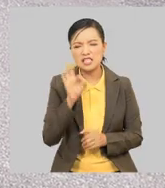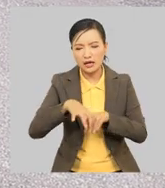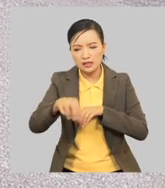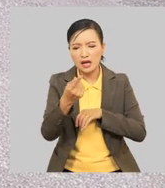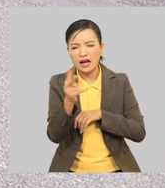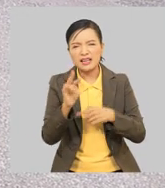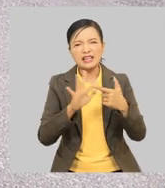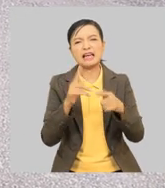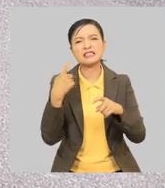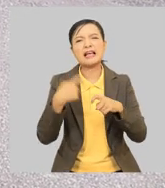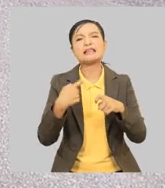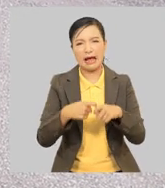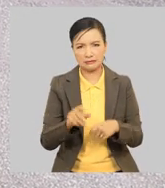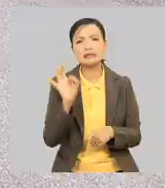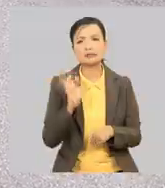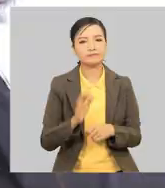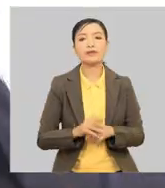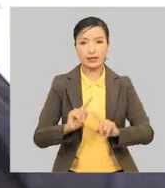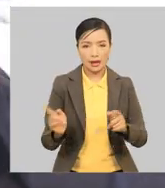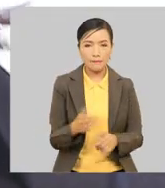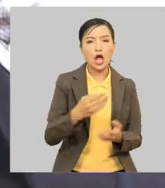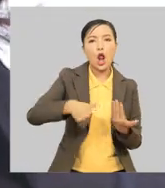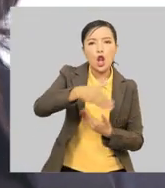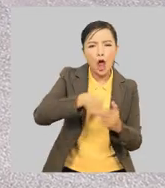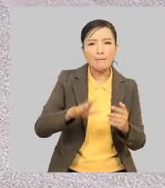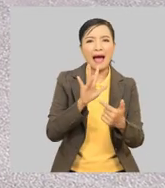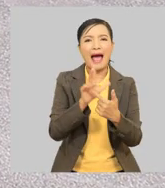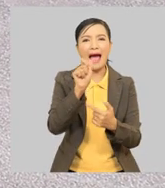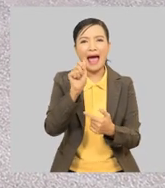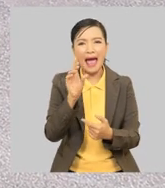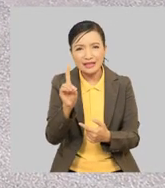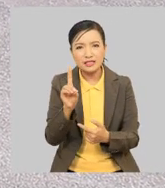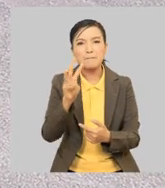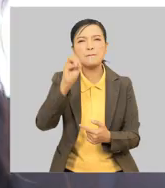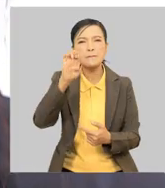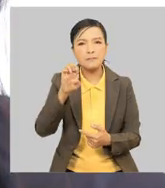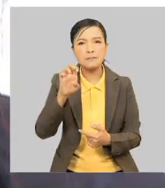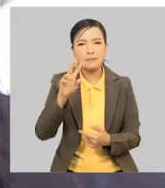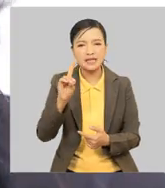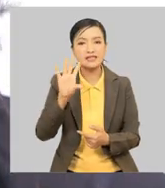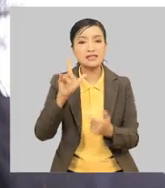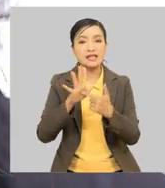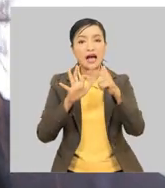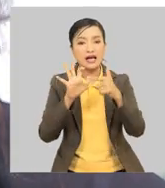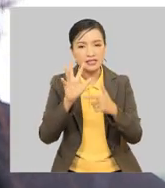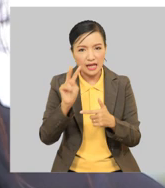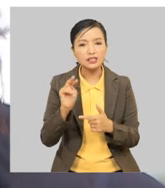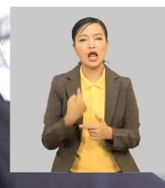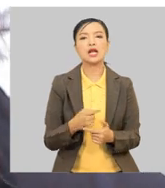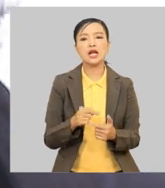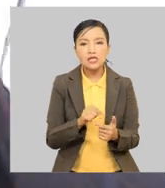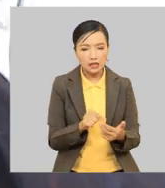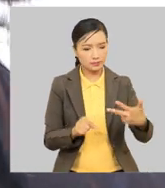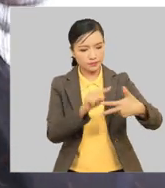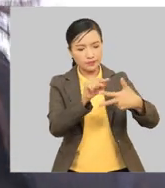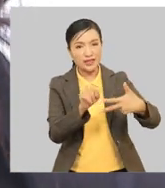เราเลือกคณะที่ยากจริงๆแต่มันยังมีในรอบแอดมิชชั่นหาให้เลือก4อันดับแรกชมพู่เลือกคณะสังคมสงเคราะ